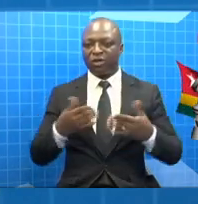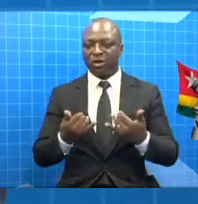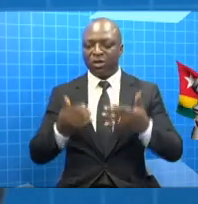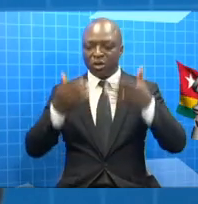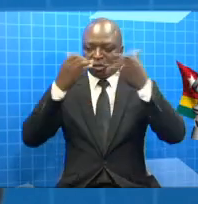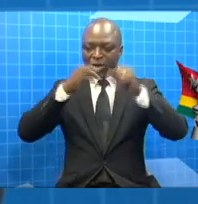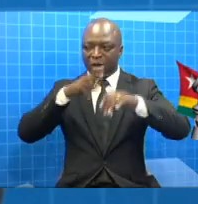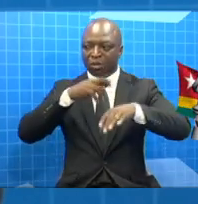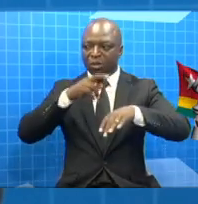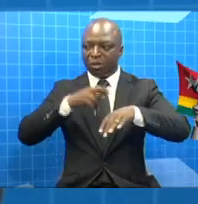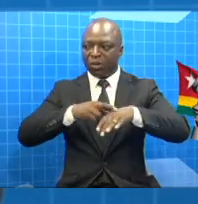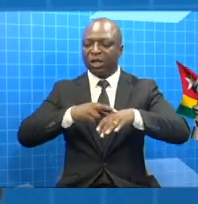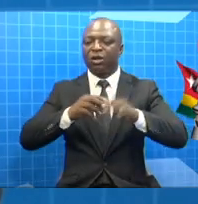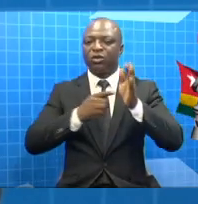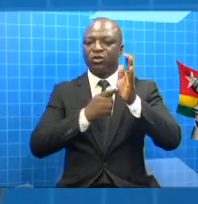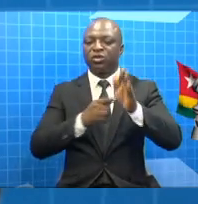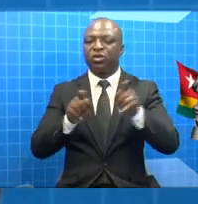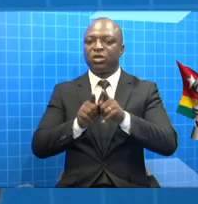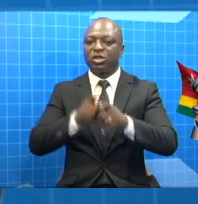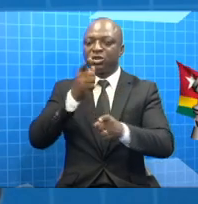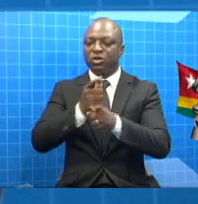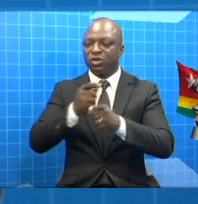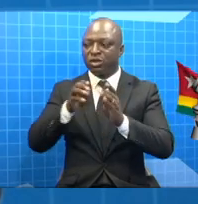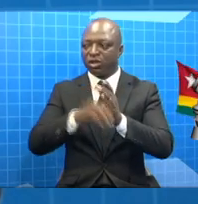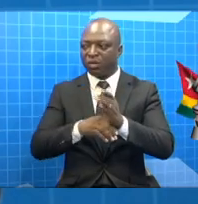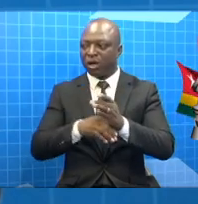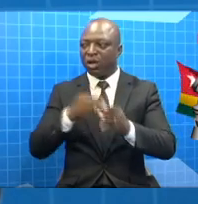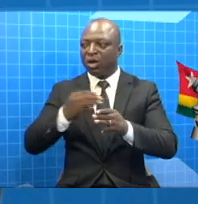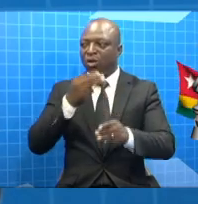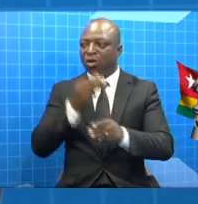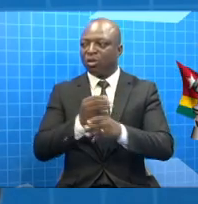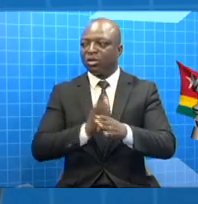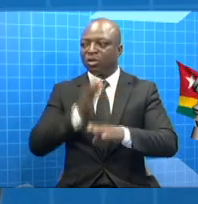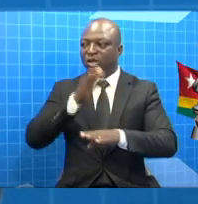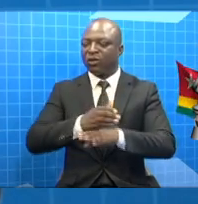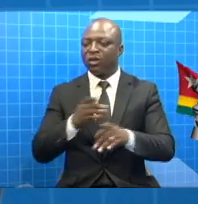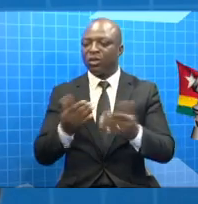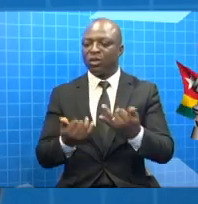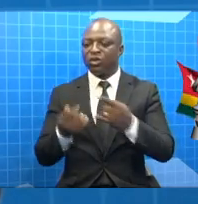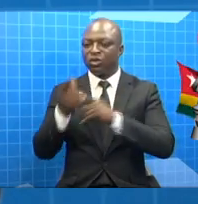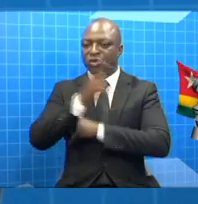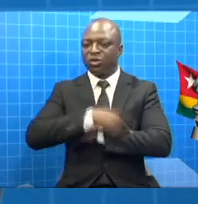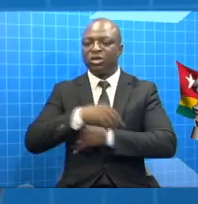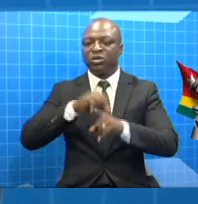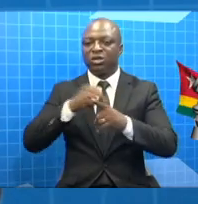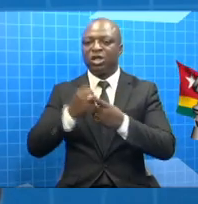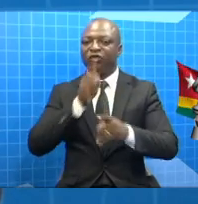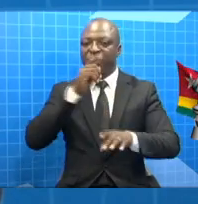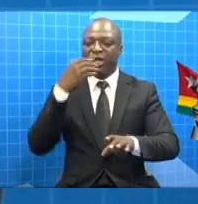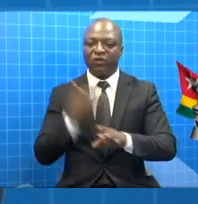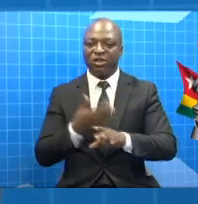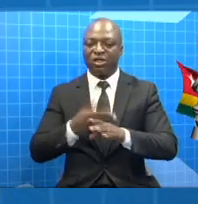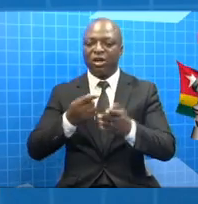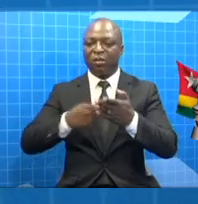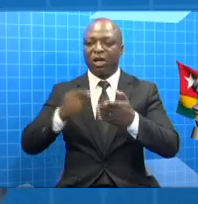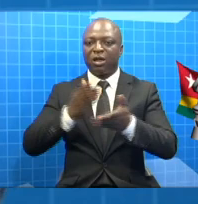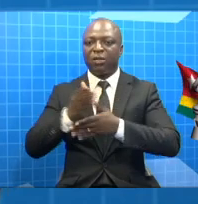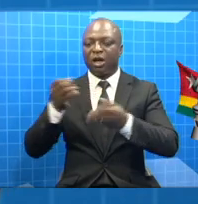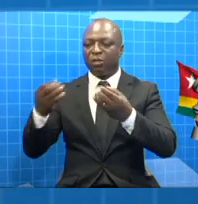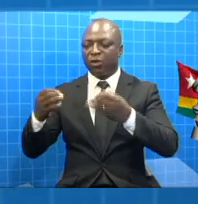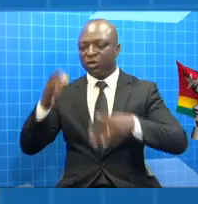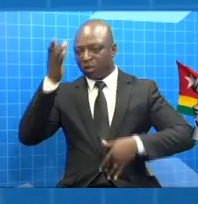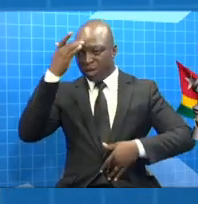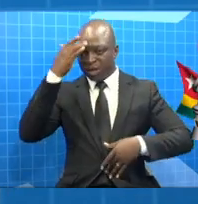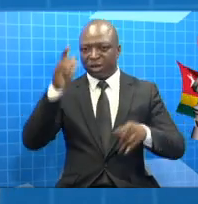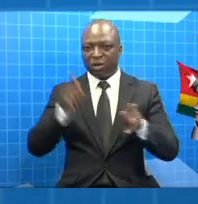président de la République le souligne si justement, le monde traverse aujourd'hui une conjoncture très difficile, marquée par plusieurs crises,